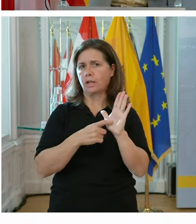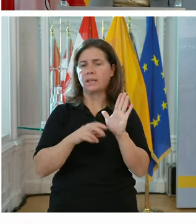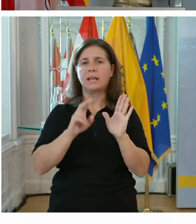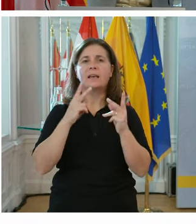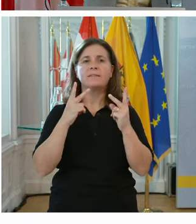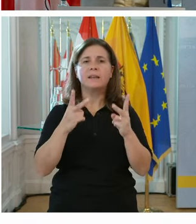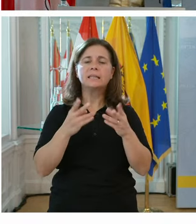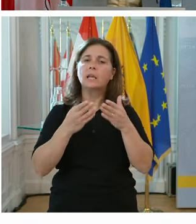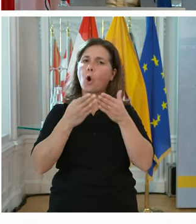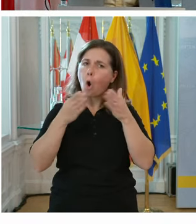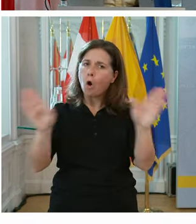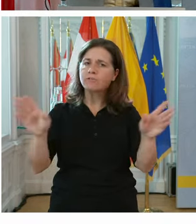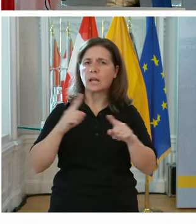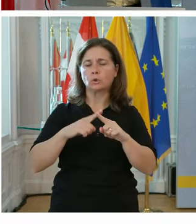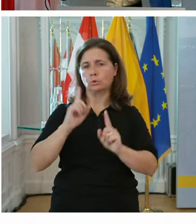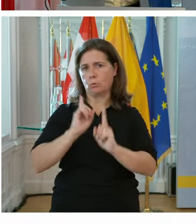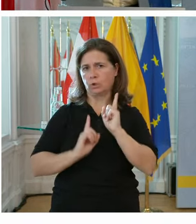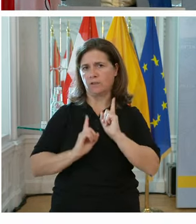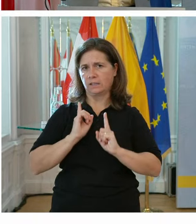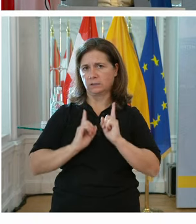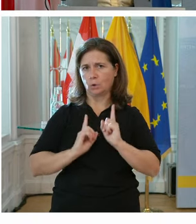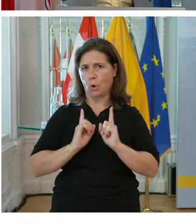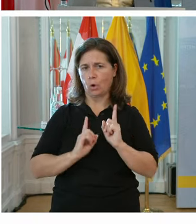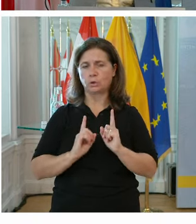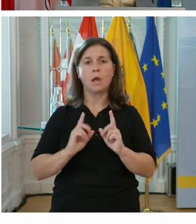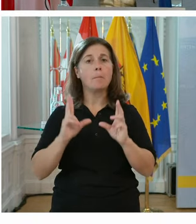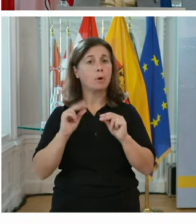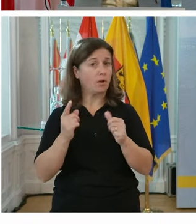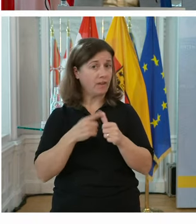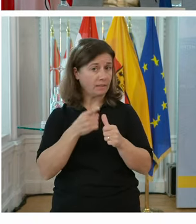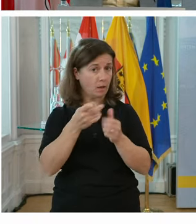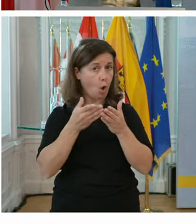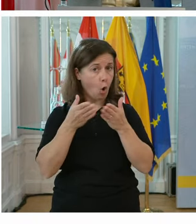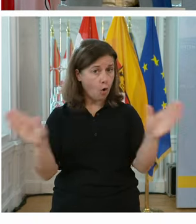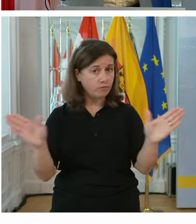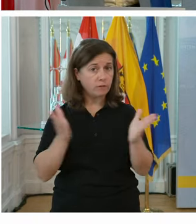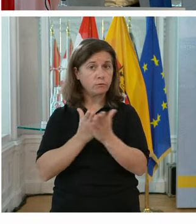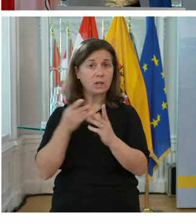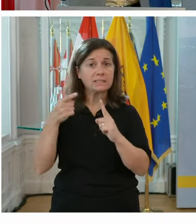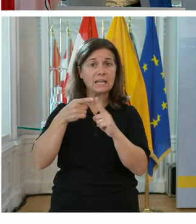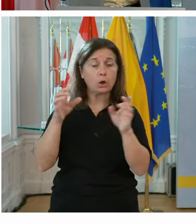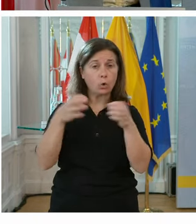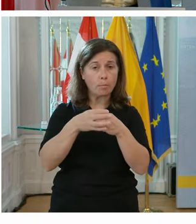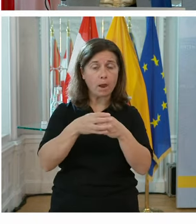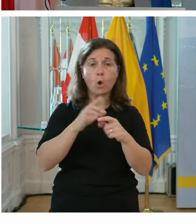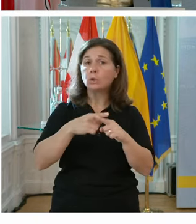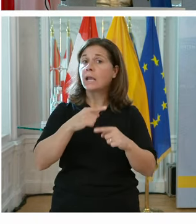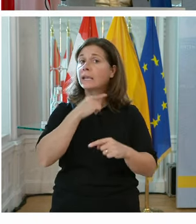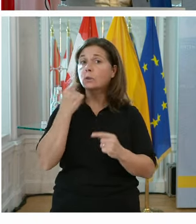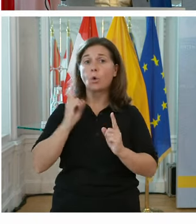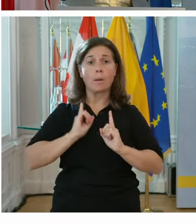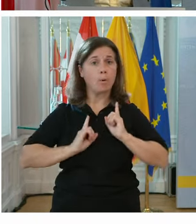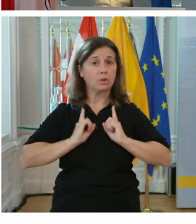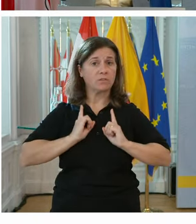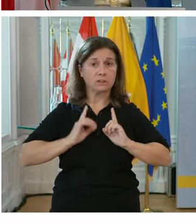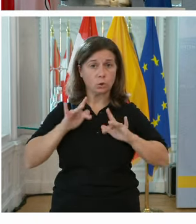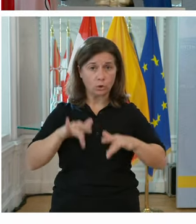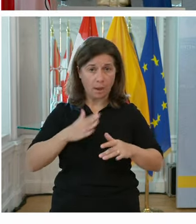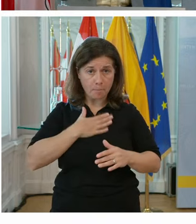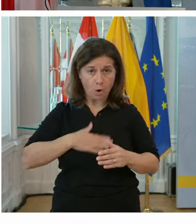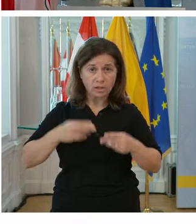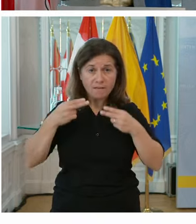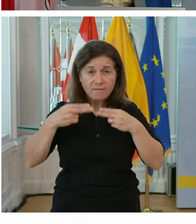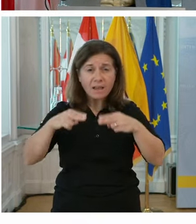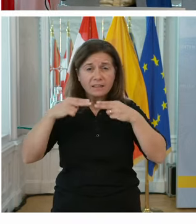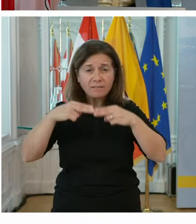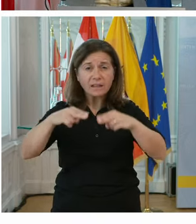auch Offenheit und der Motivation. Sprich, wenn Sie offen sind für die Zielgruppe und die ausreichende Motivation mitbringen, wirklich was